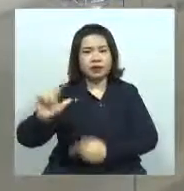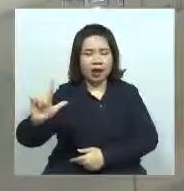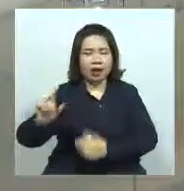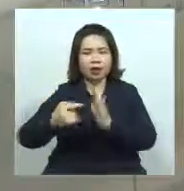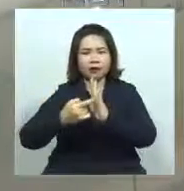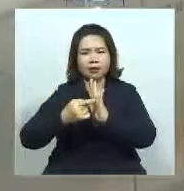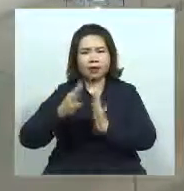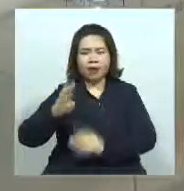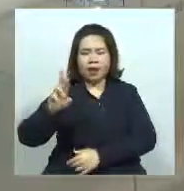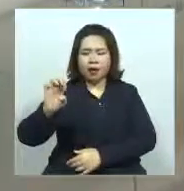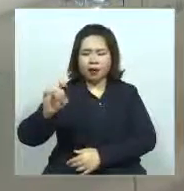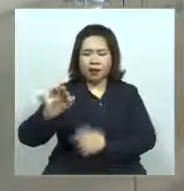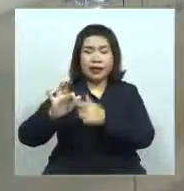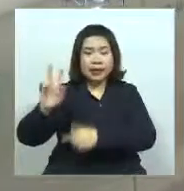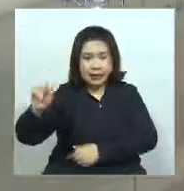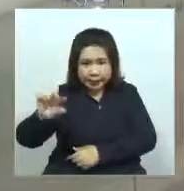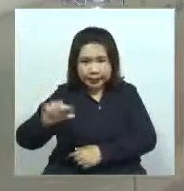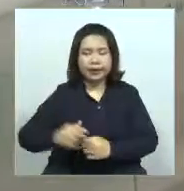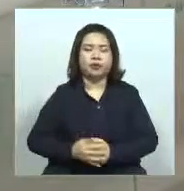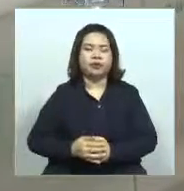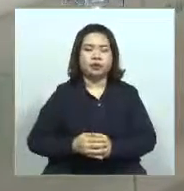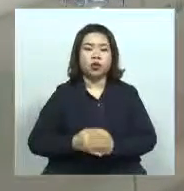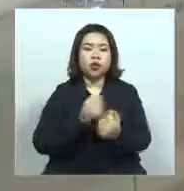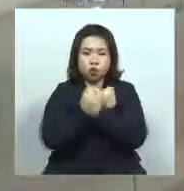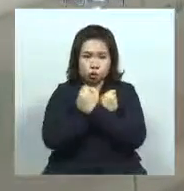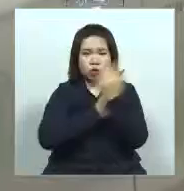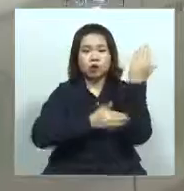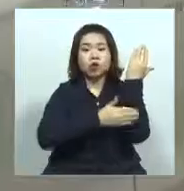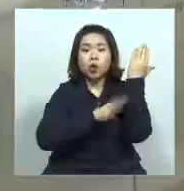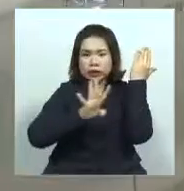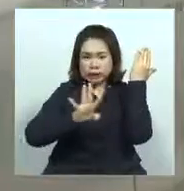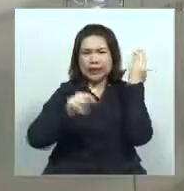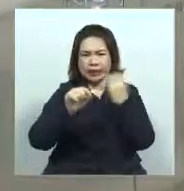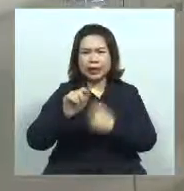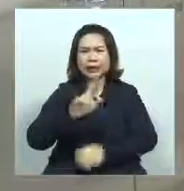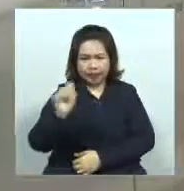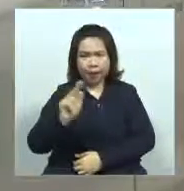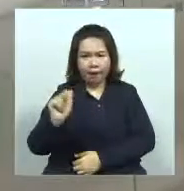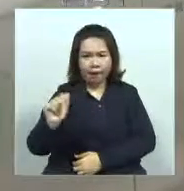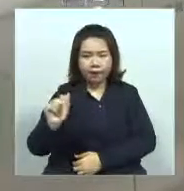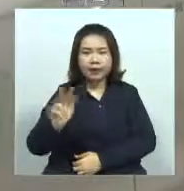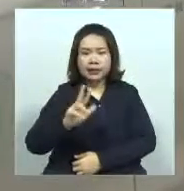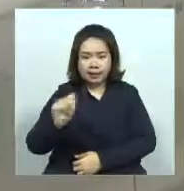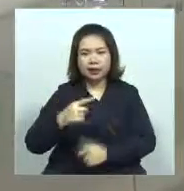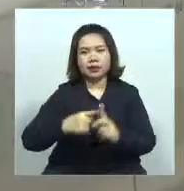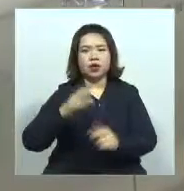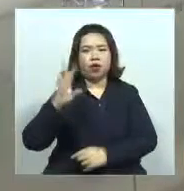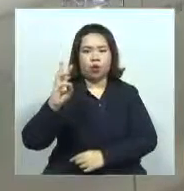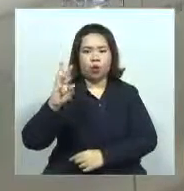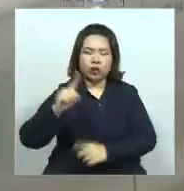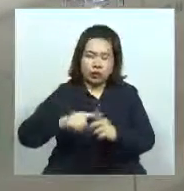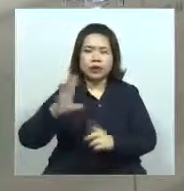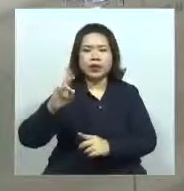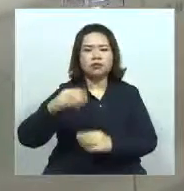รงบริเวณสุขุมวิท4เนี่ยนะครับก็จะสามารถใช้งานได้เนี่ยนะครับตั้งแต่เดือนมิถุนากรกฎาคม